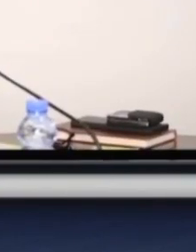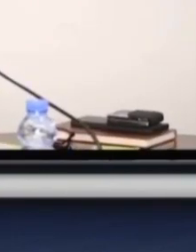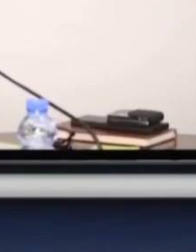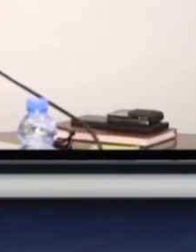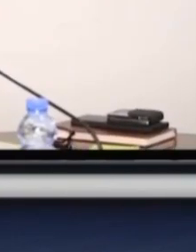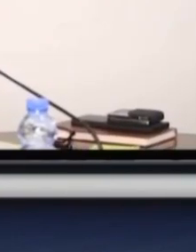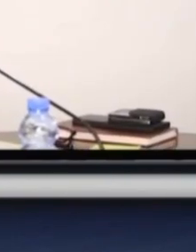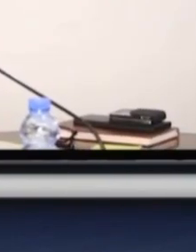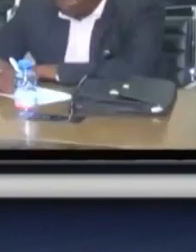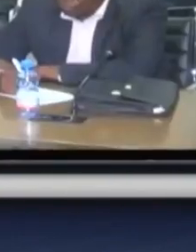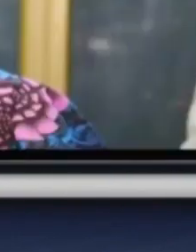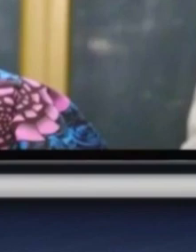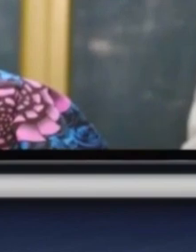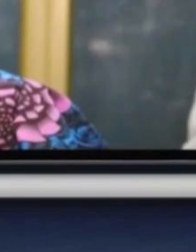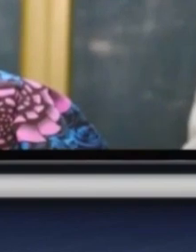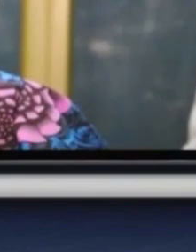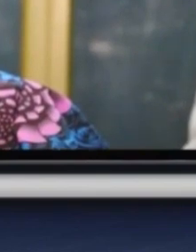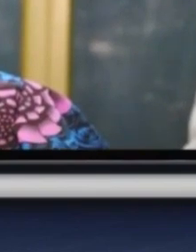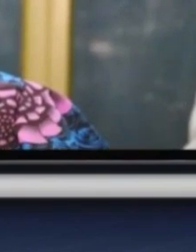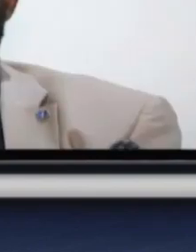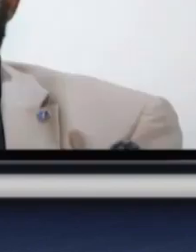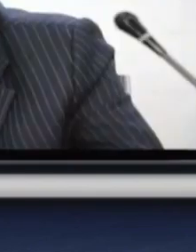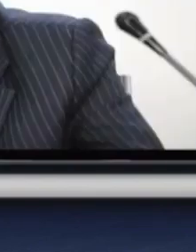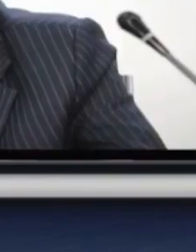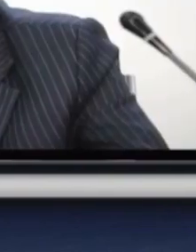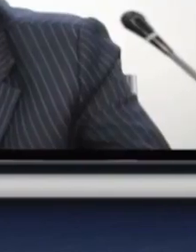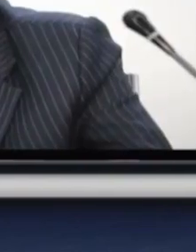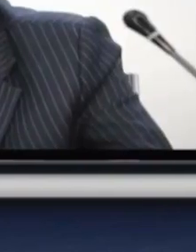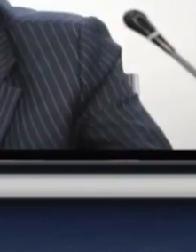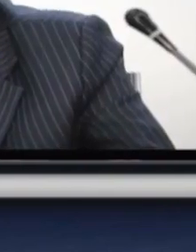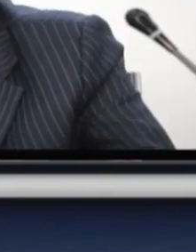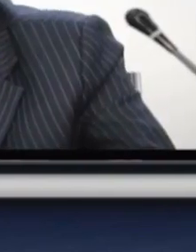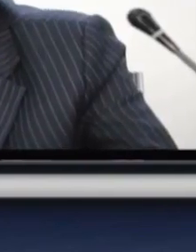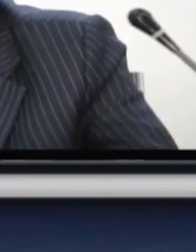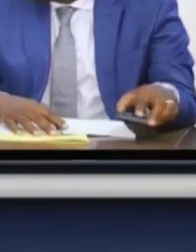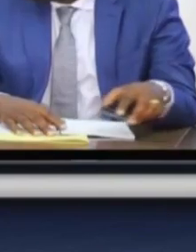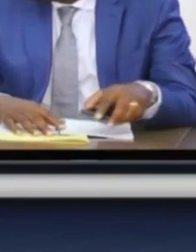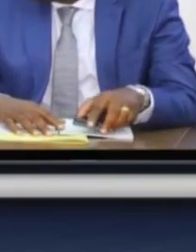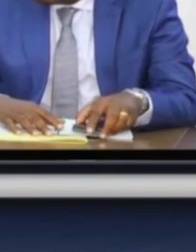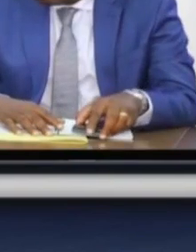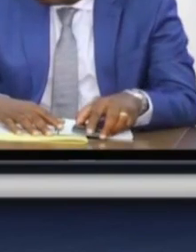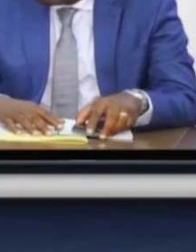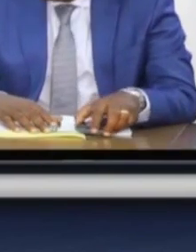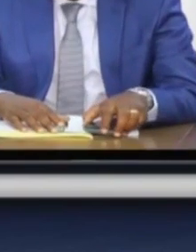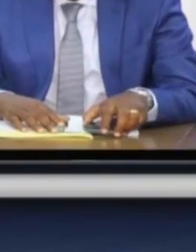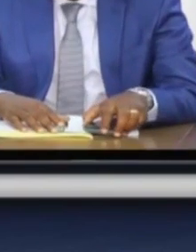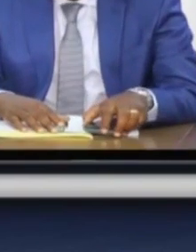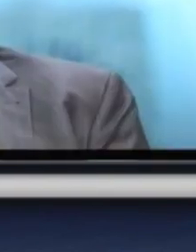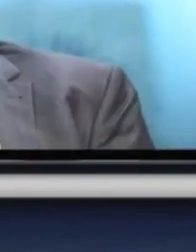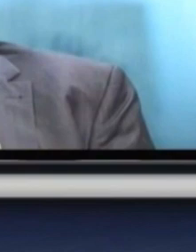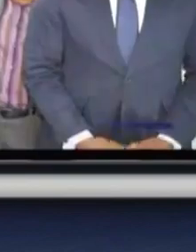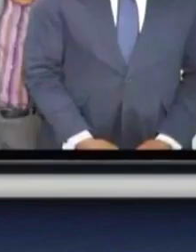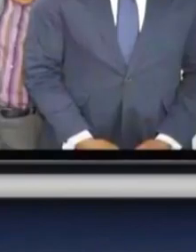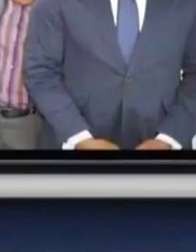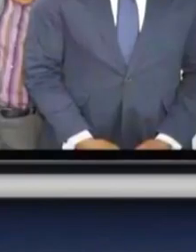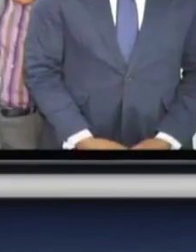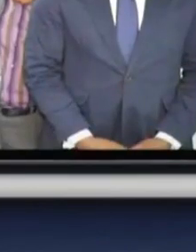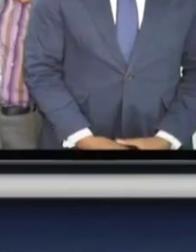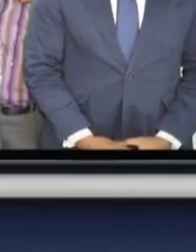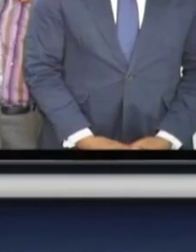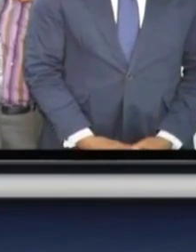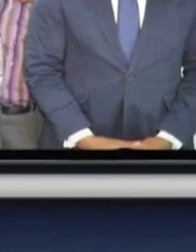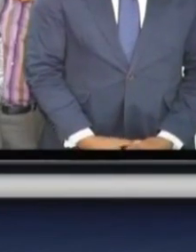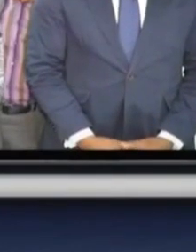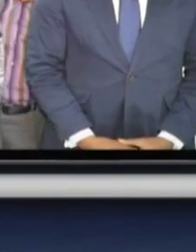14 jours. Les inspecteurs vont vérifier les prix des produits et services sur les marchés conformément à la réglementation. Les